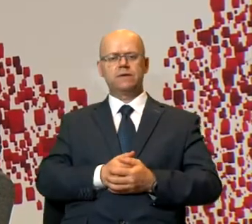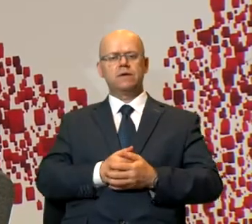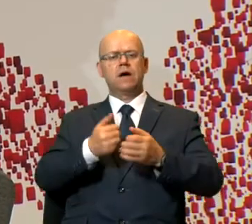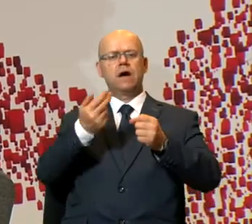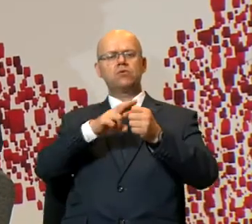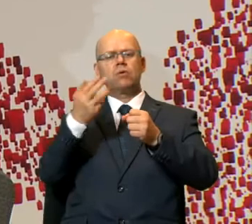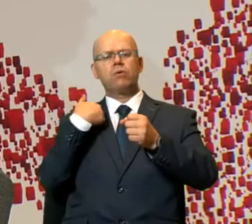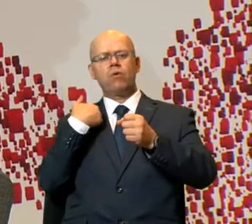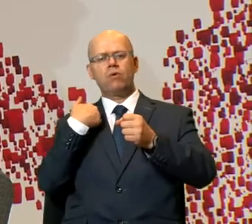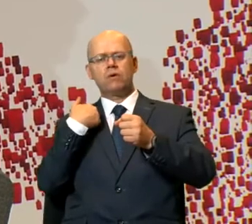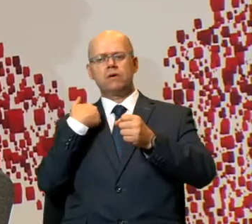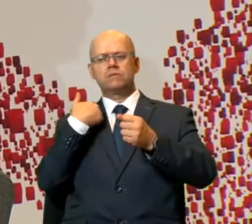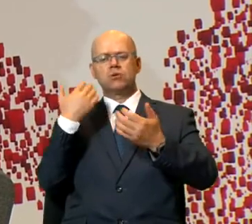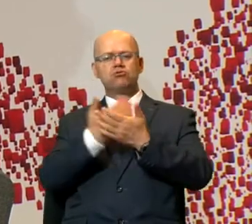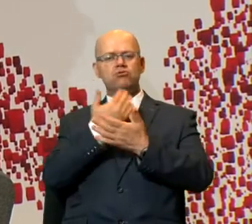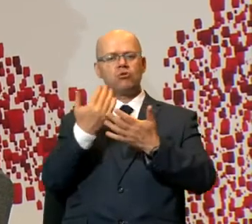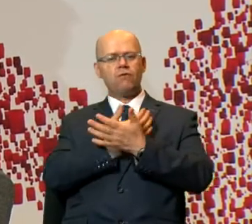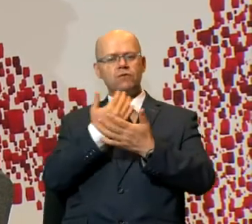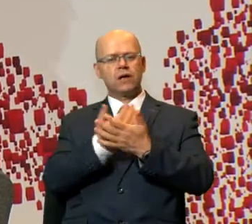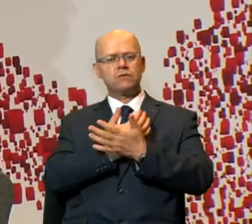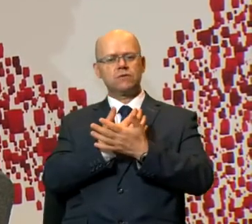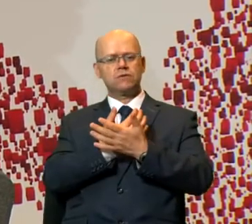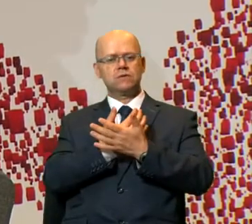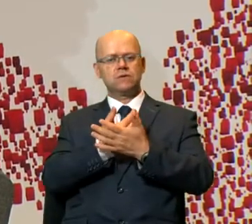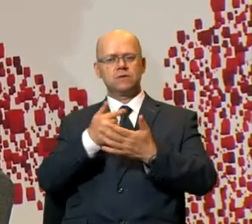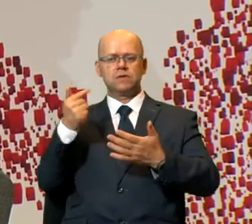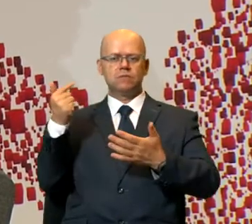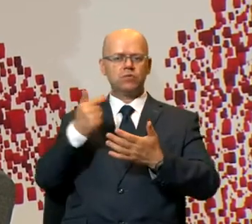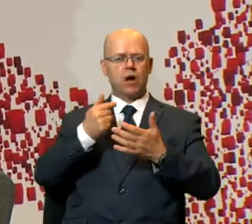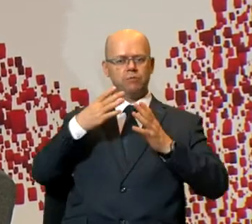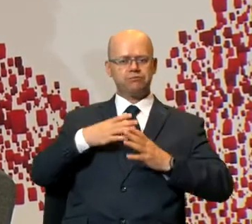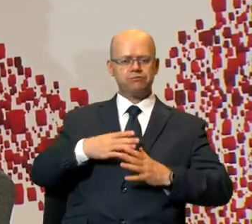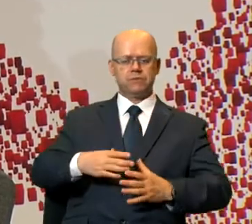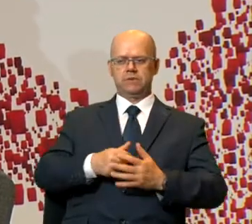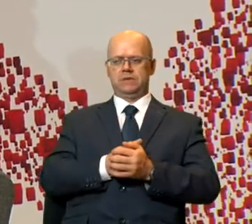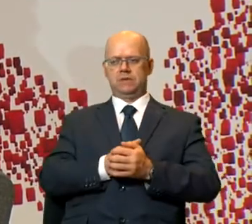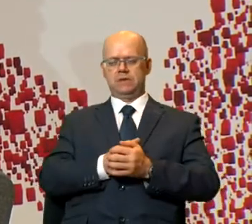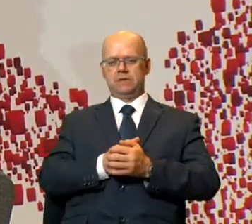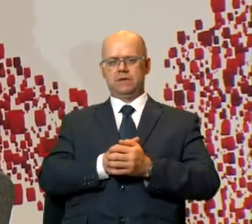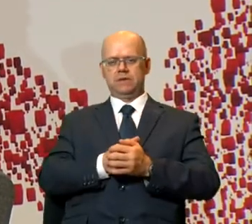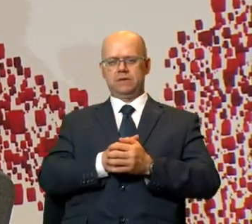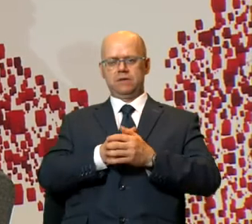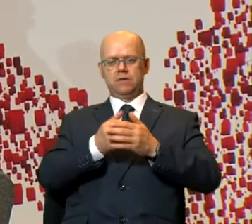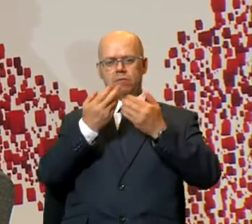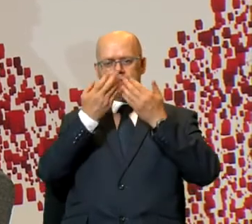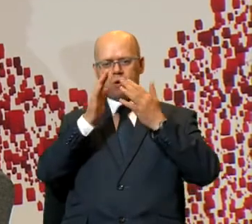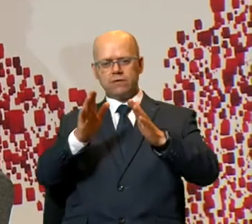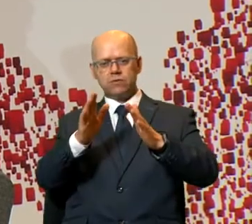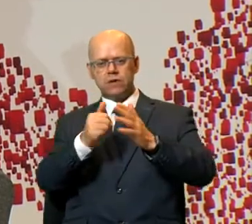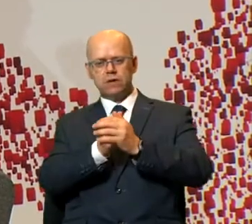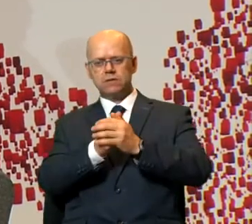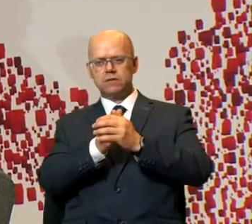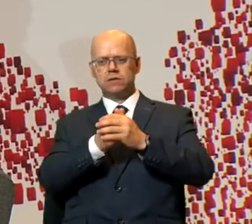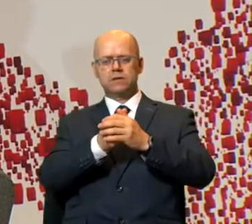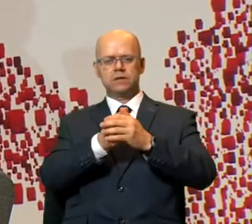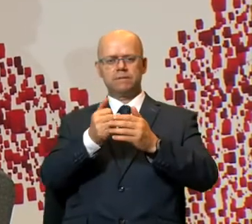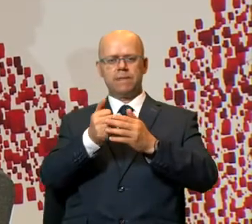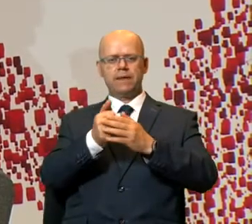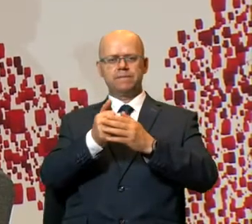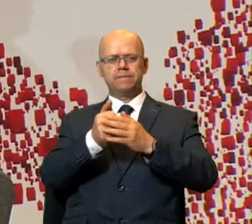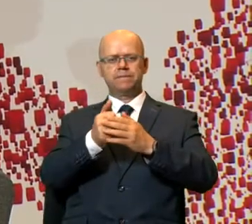zostało wygenerowane przez nowoczesność. To jest trochę tak, że nowoczesność nagle okazuje się odsłaniać swoje, coraz częściej